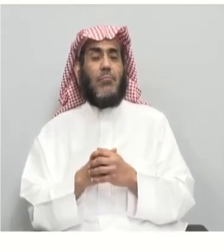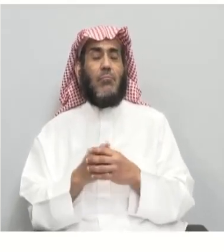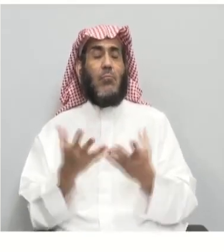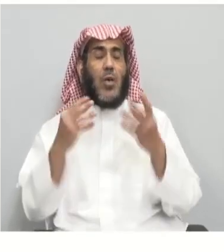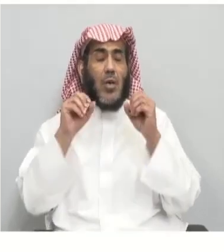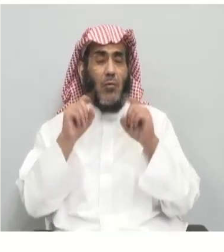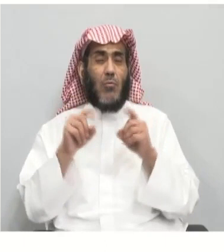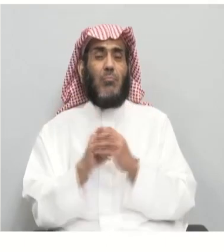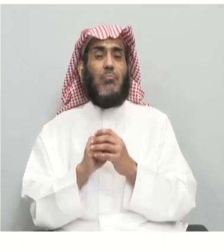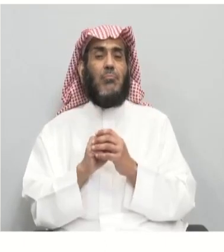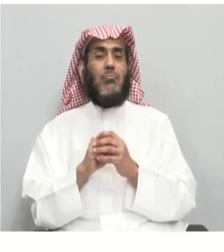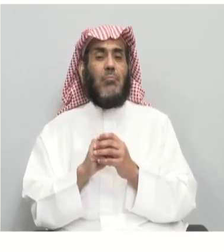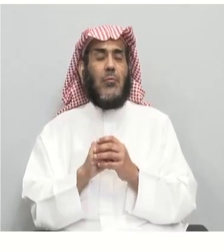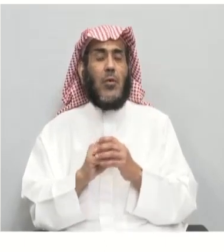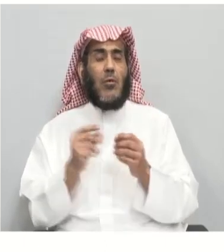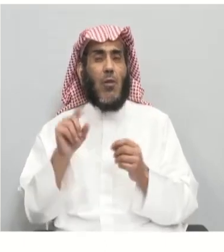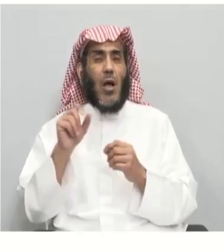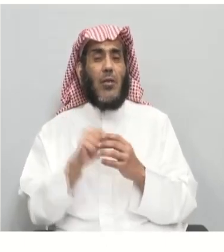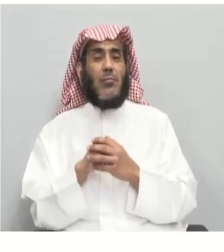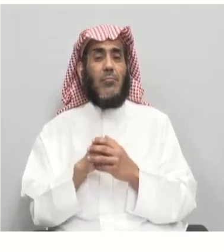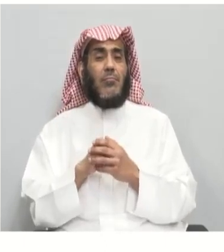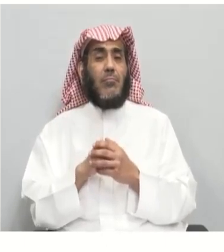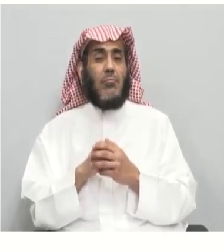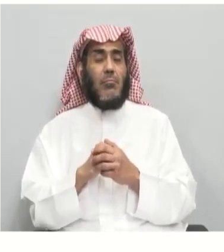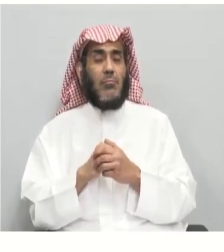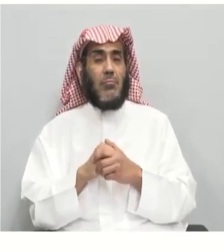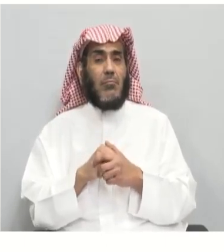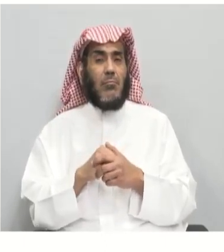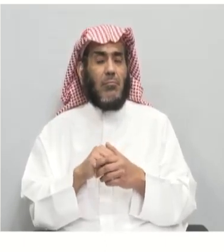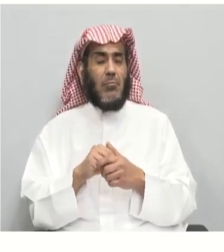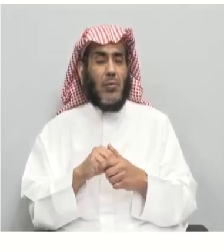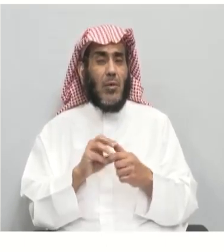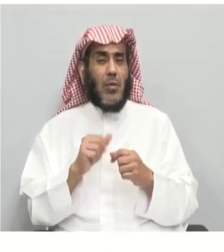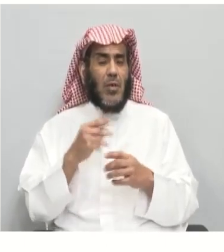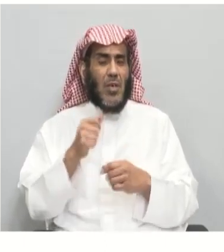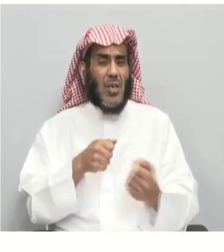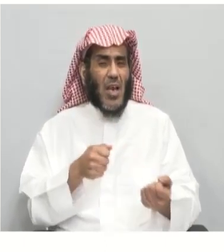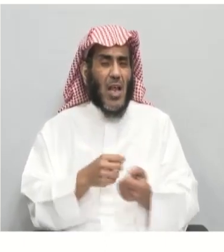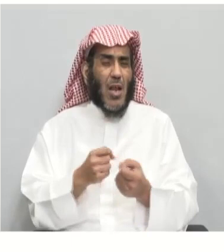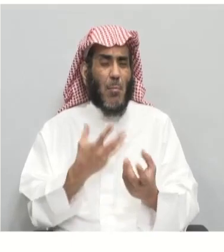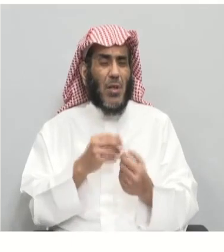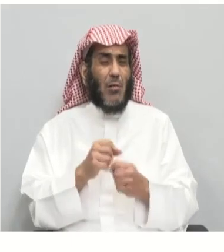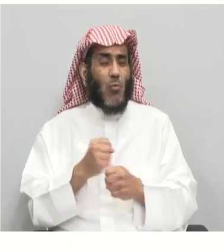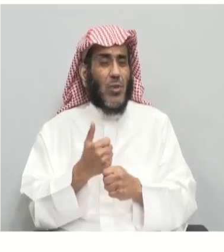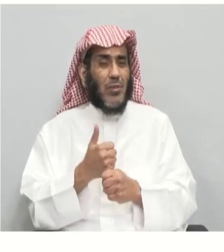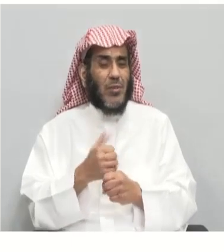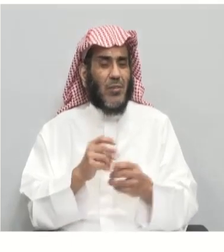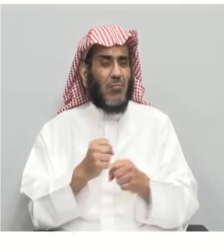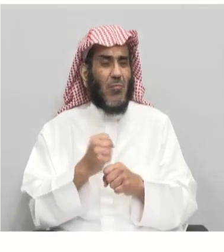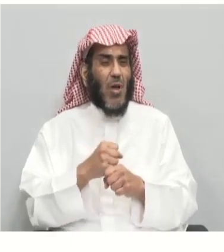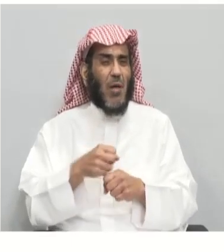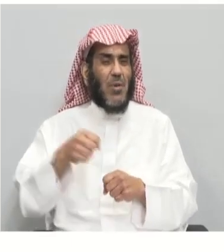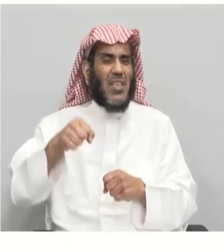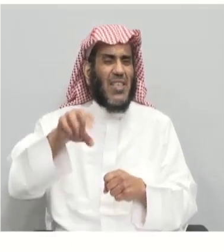بارك الله فيكم رائعين هو ريان نباتات بواسطه عمليه